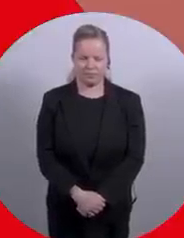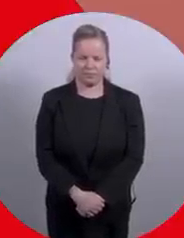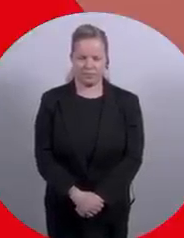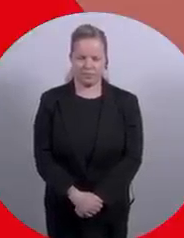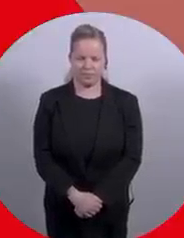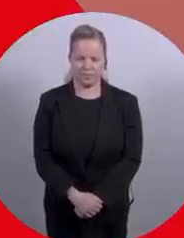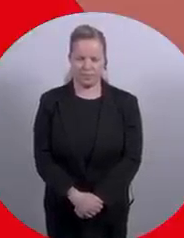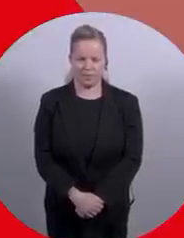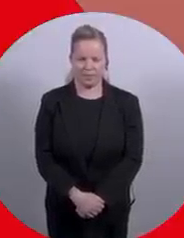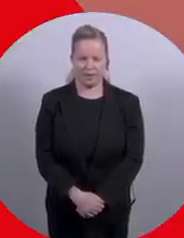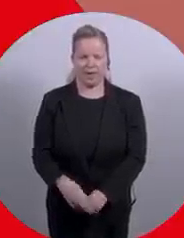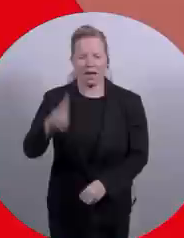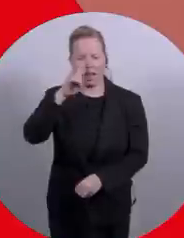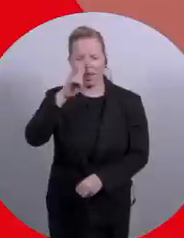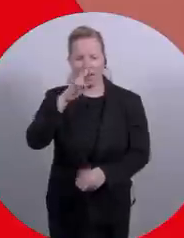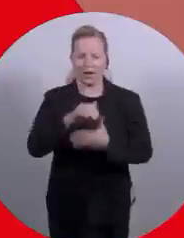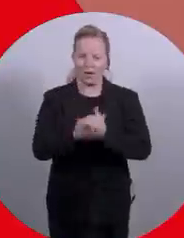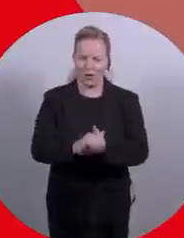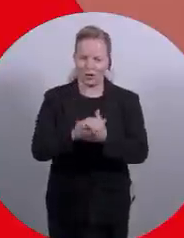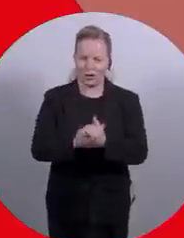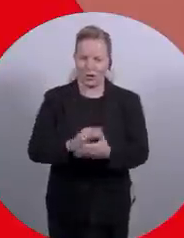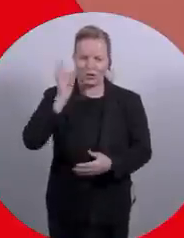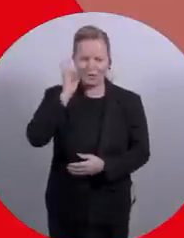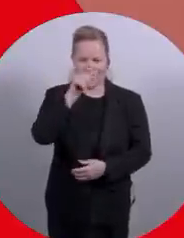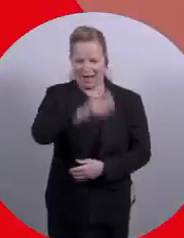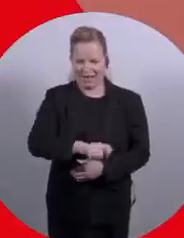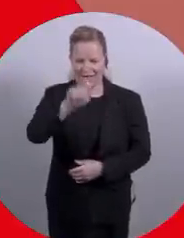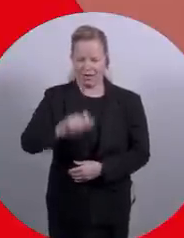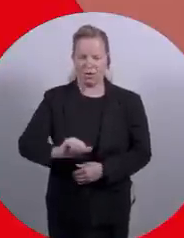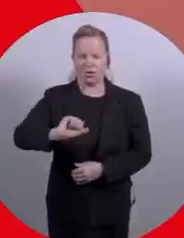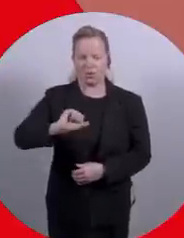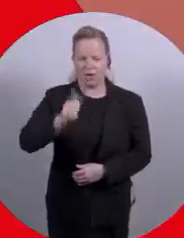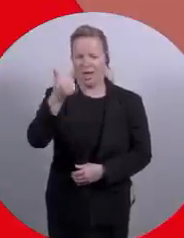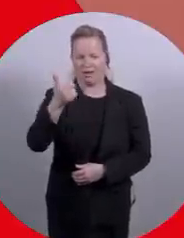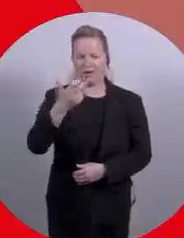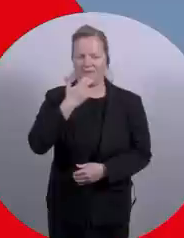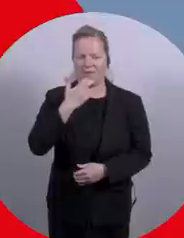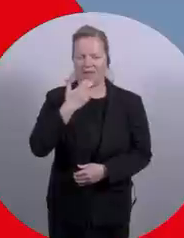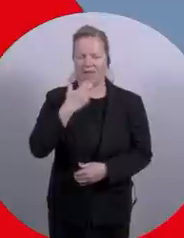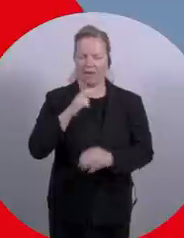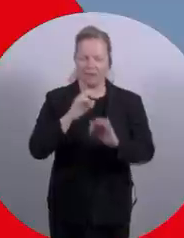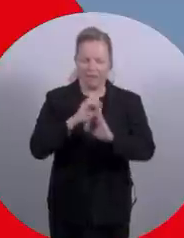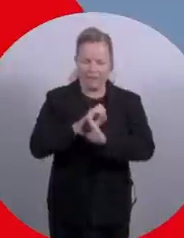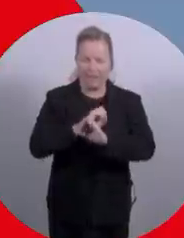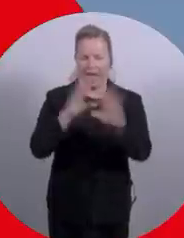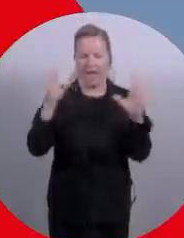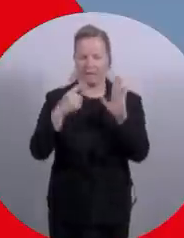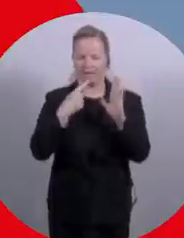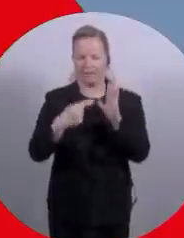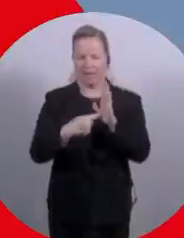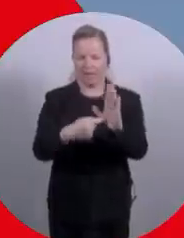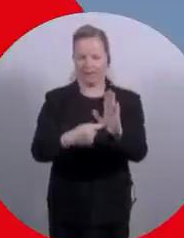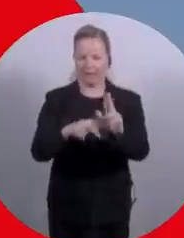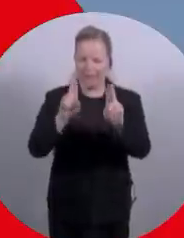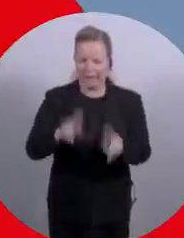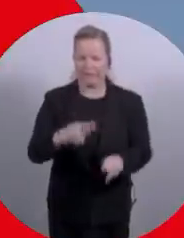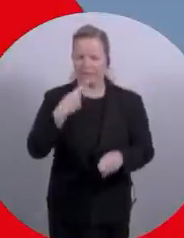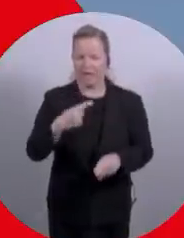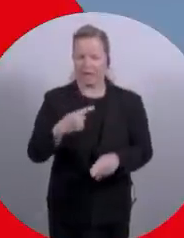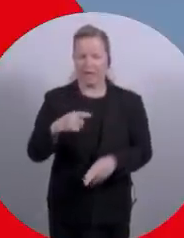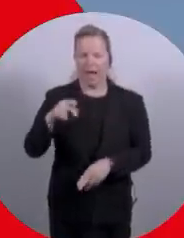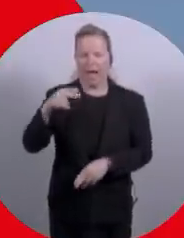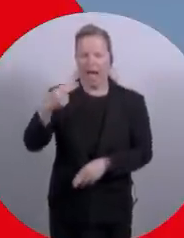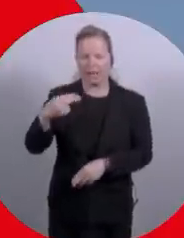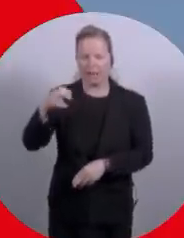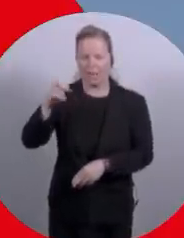liebe Genossinnen liebe Genossen zuerst möchte ich jetzt mal etwas ganz richtig stellen nämlich dass ich Hans-peter